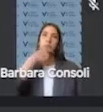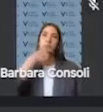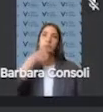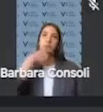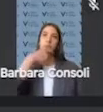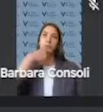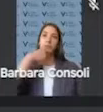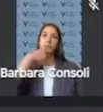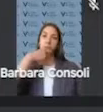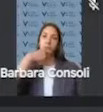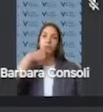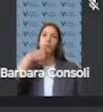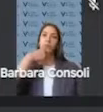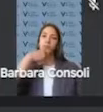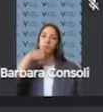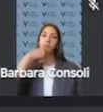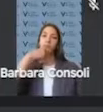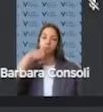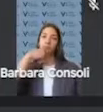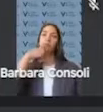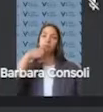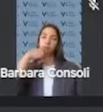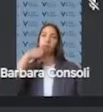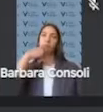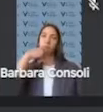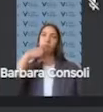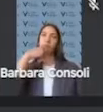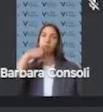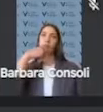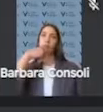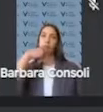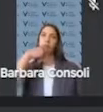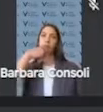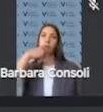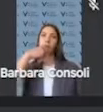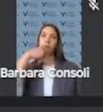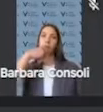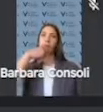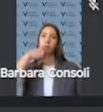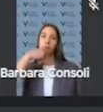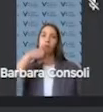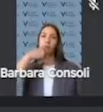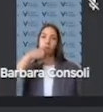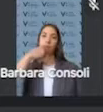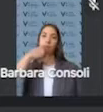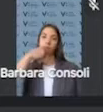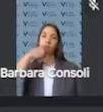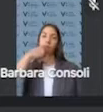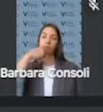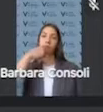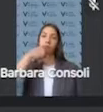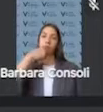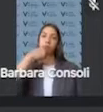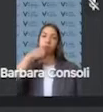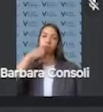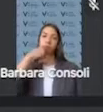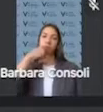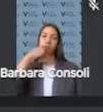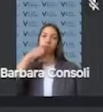quanto l'acquisizione di un metodo di studio, che è un'altra cosa, è una cosa differente. Cioè,